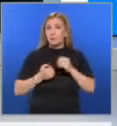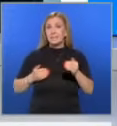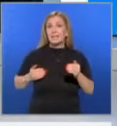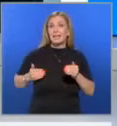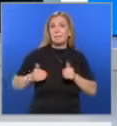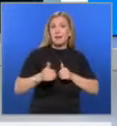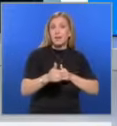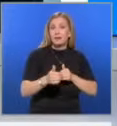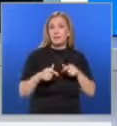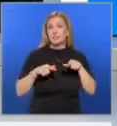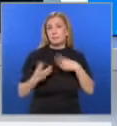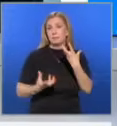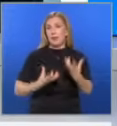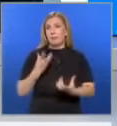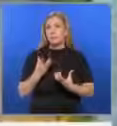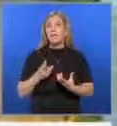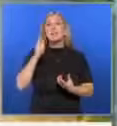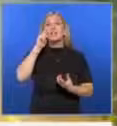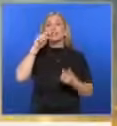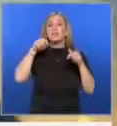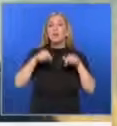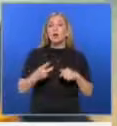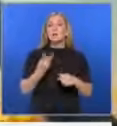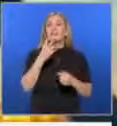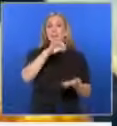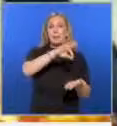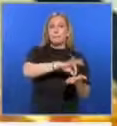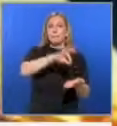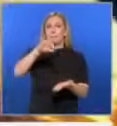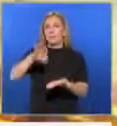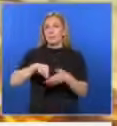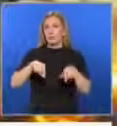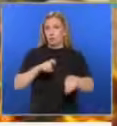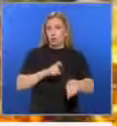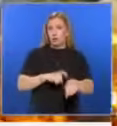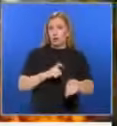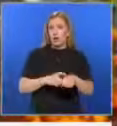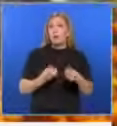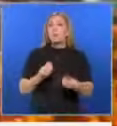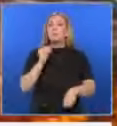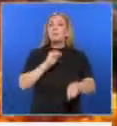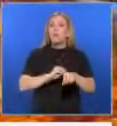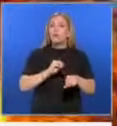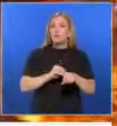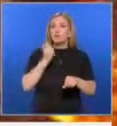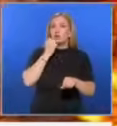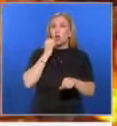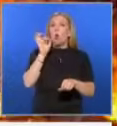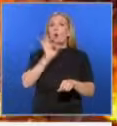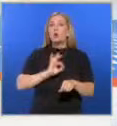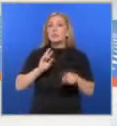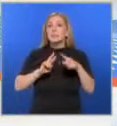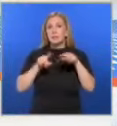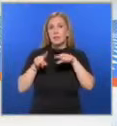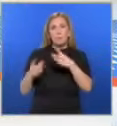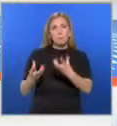пламъците и вятъра. Предаваме на живо от двете критични точки към този час, пловдивското село Отец Паисиево, където обстановката